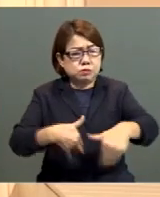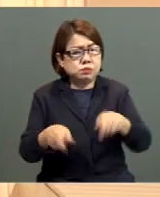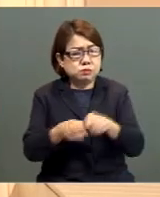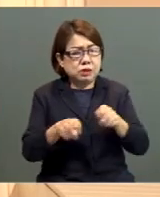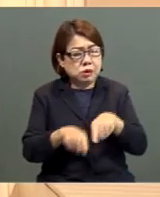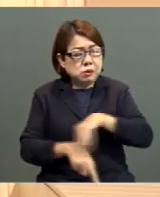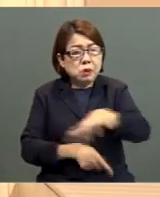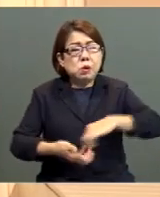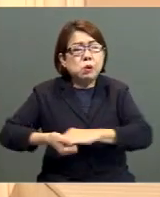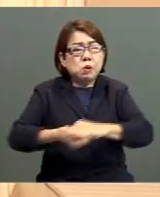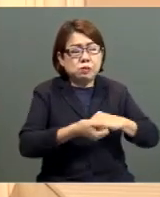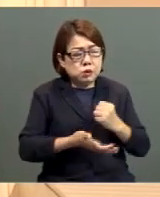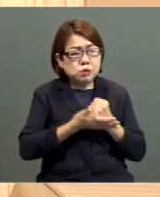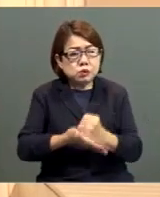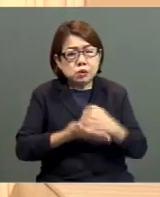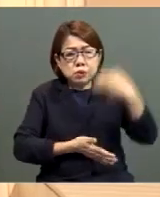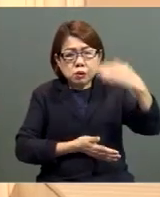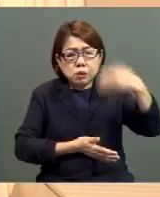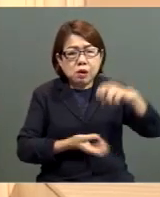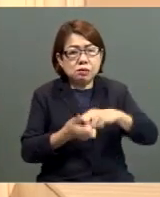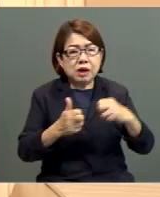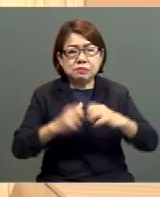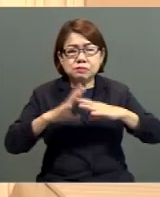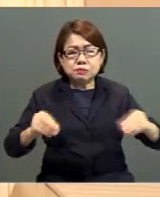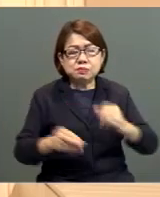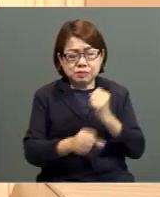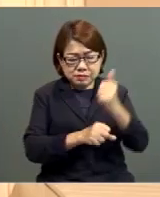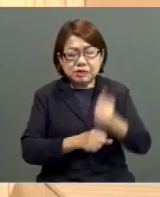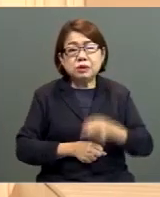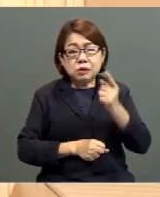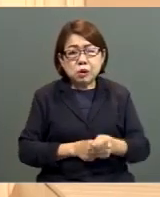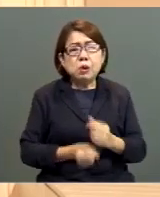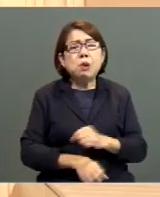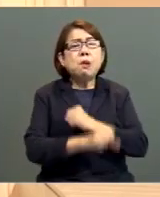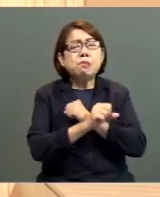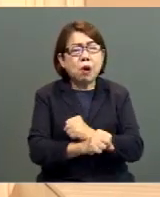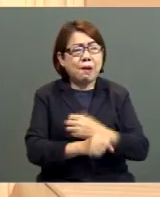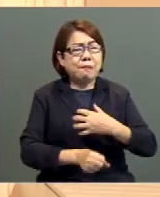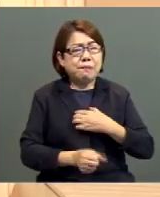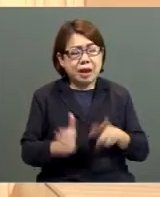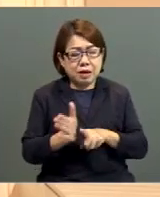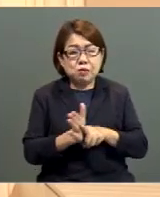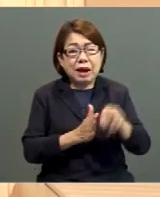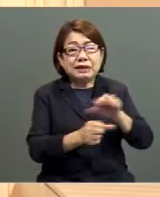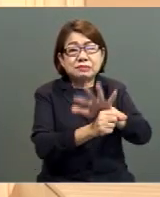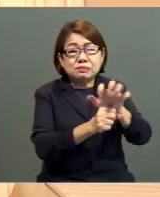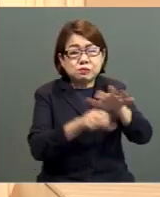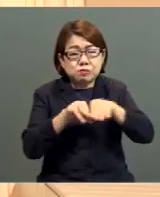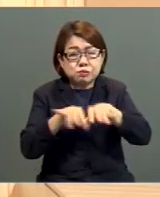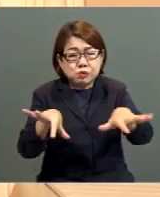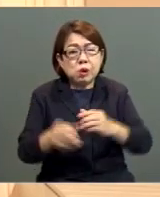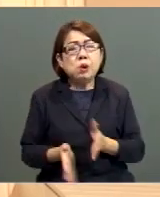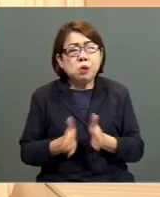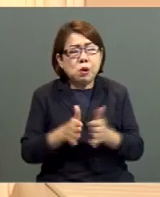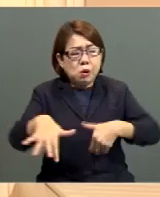ตนี้ไปได้อย่างไรก็ตามเพื่อเพิ่มประสิทธิภาพในการควบคุมการระบาดและลดการสัญจรของพี่น้องประชาช